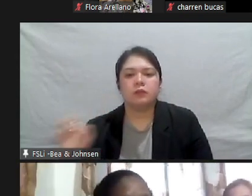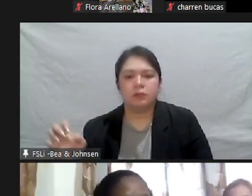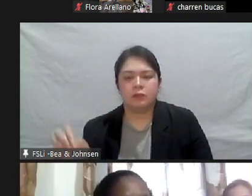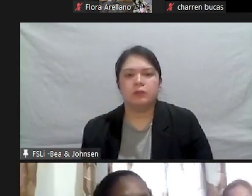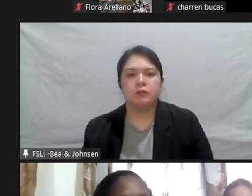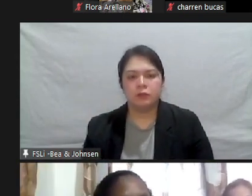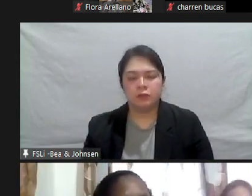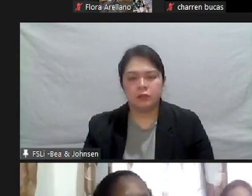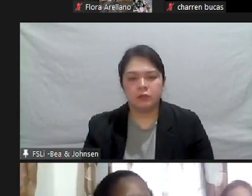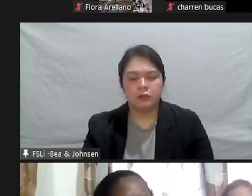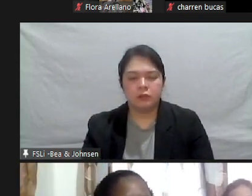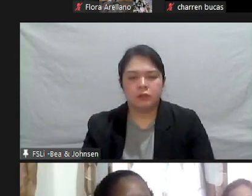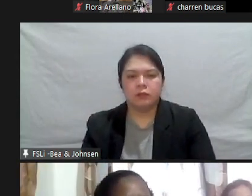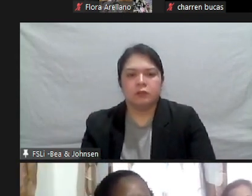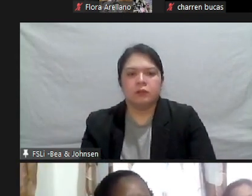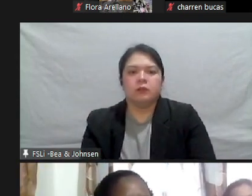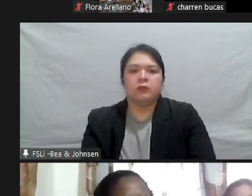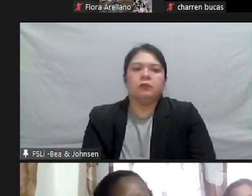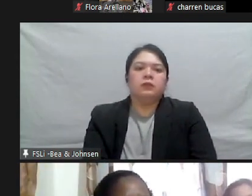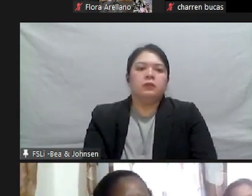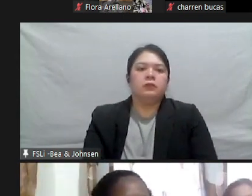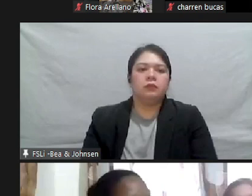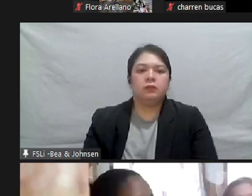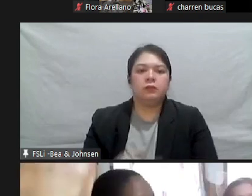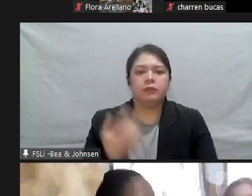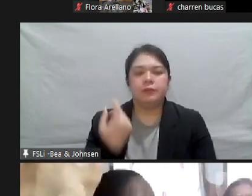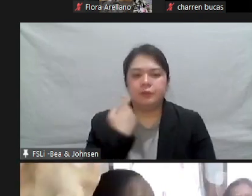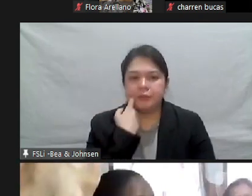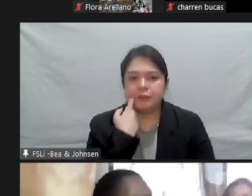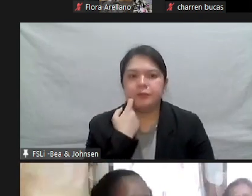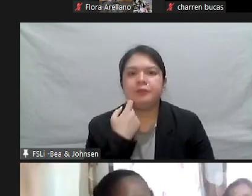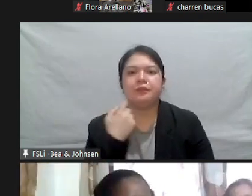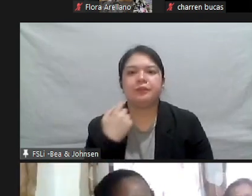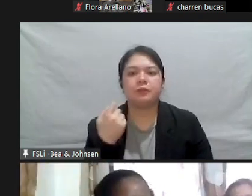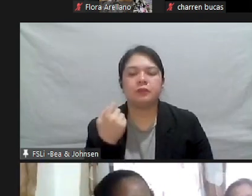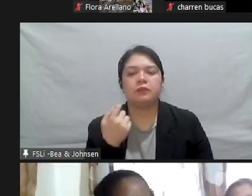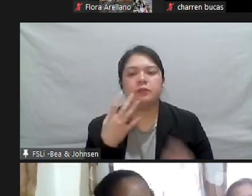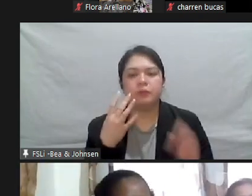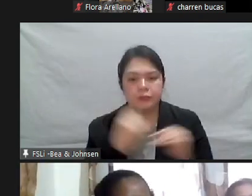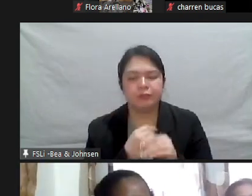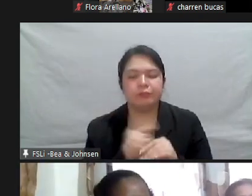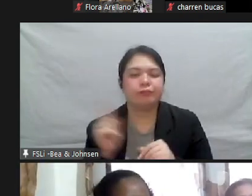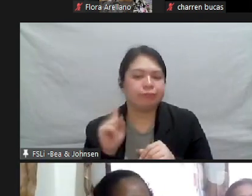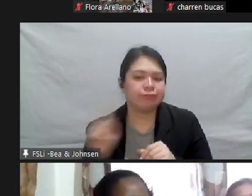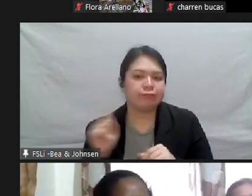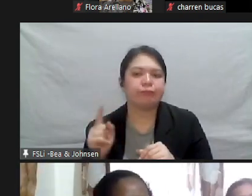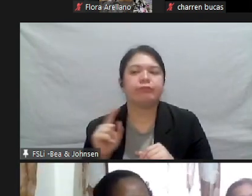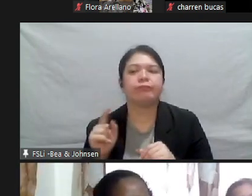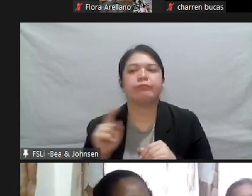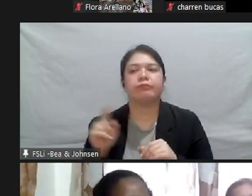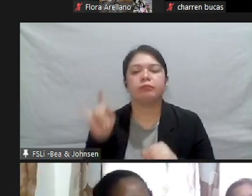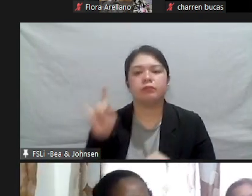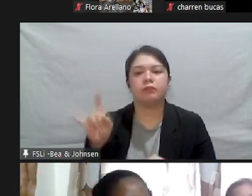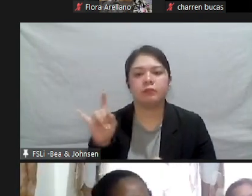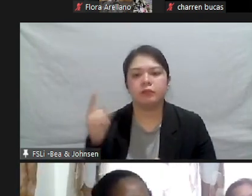Yun, nabanggit na yung ilang mga maaari nating mga platforms, no, na gamitin liban